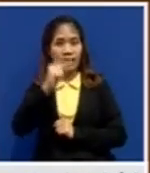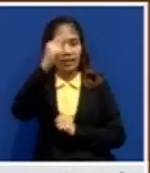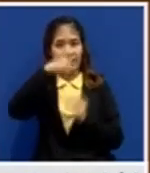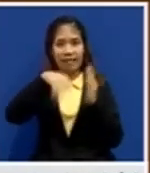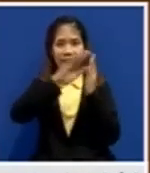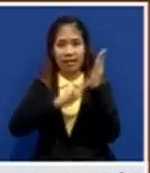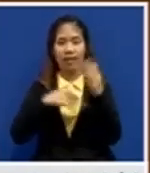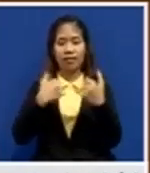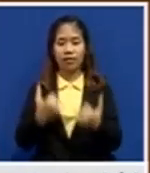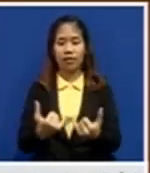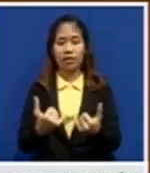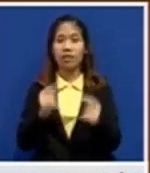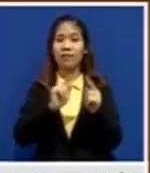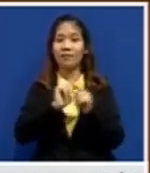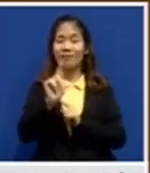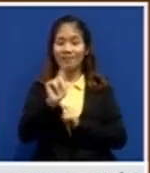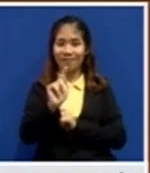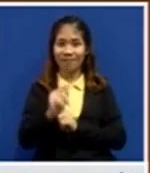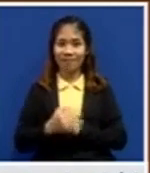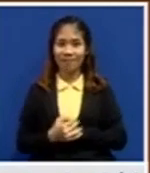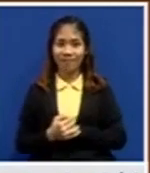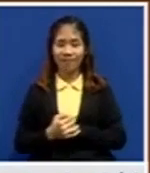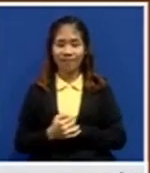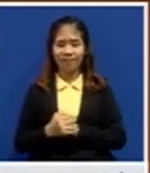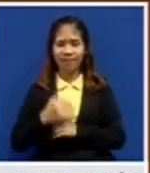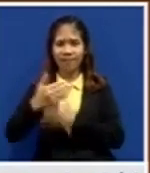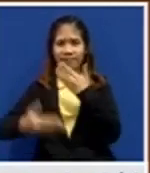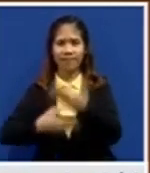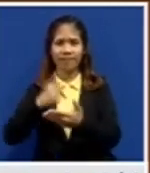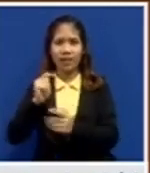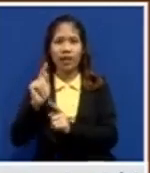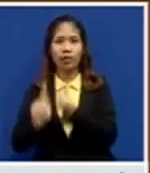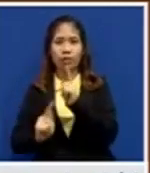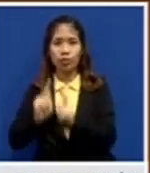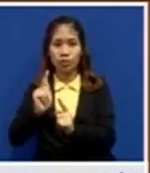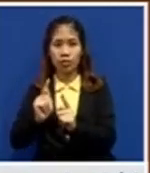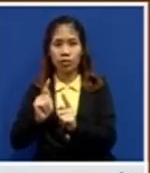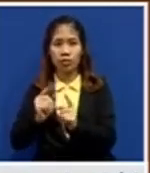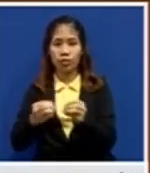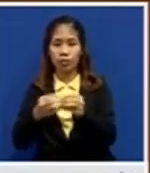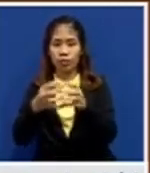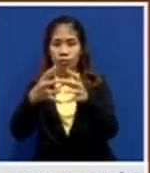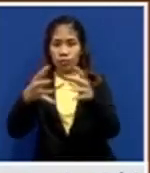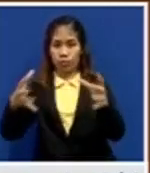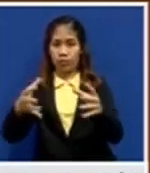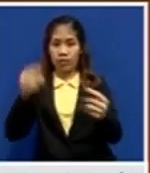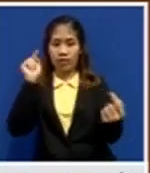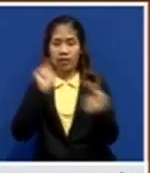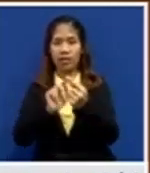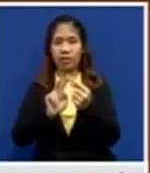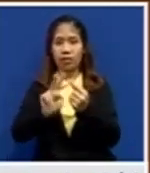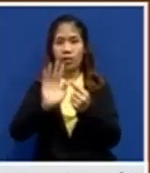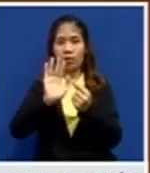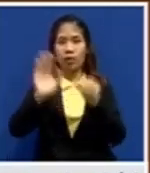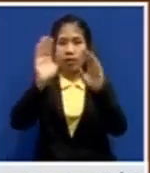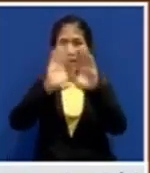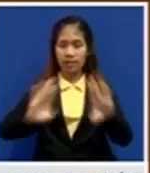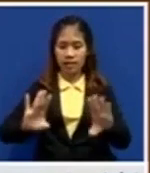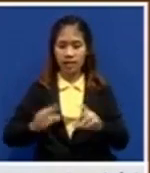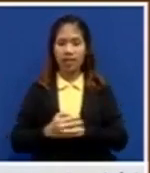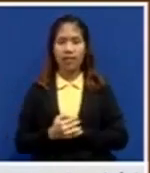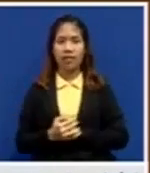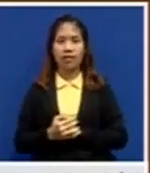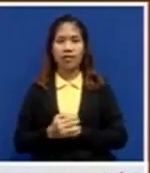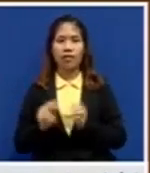อนนี้เนี่ย 1. ตลาดหุ้นของคุณใหญ่เป็นที่ 2. ในอาเซียนแต่เป็นตลาดหุ้นที่แข็ง